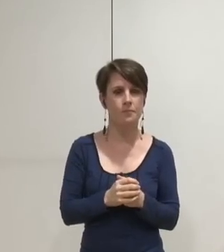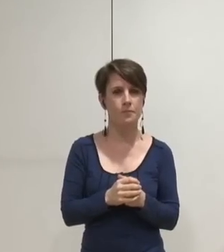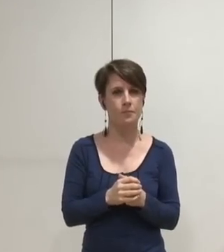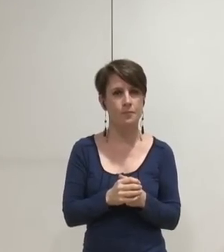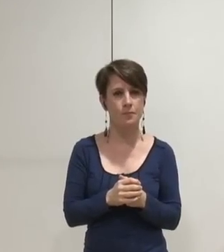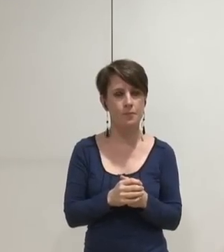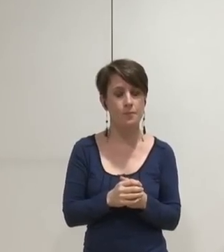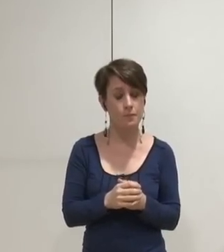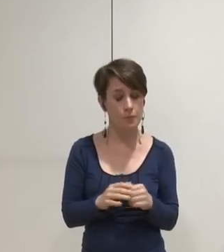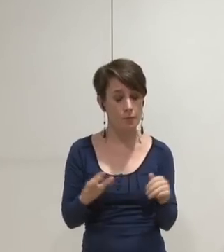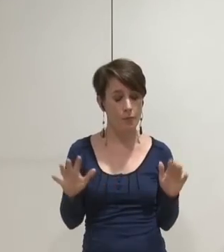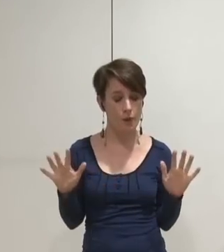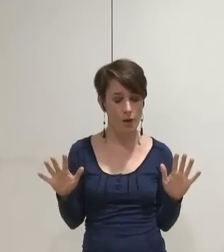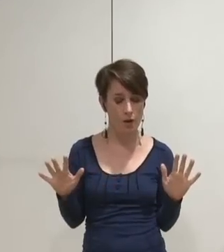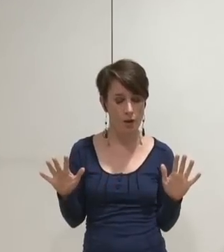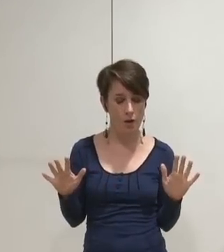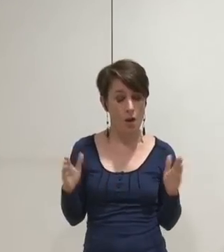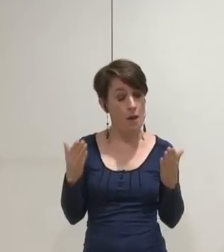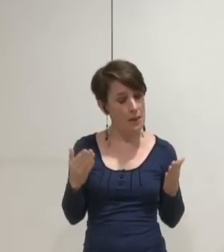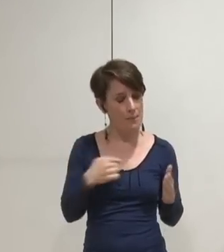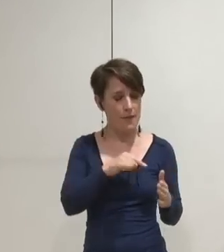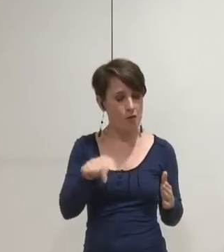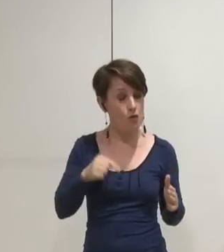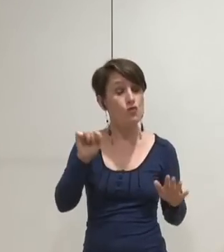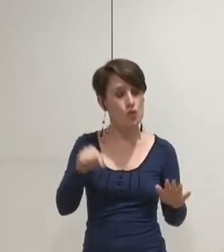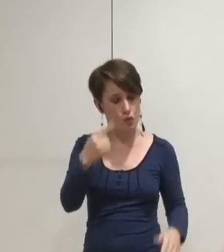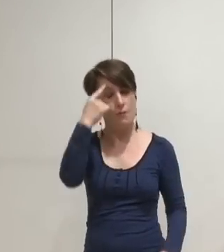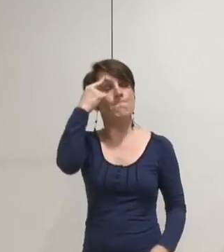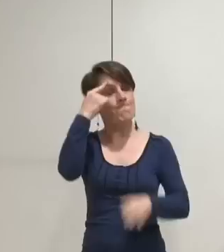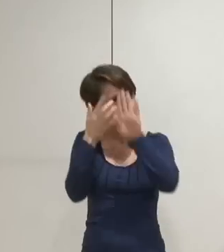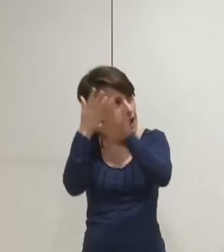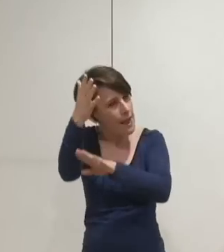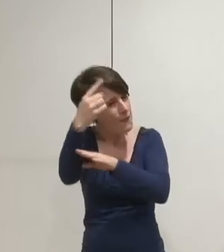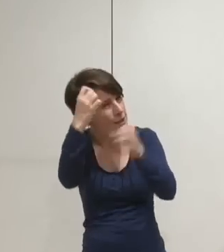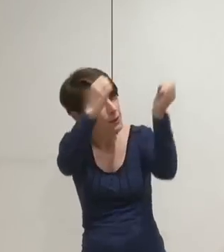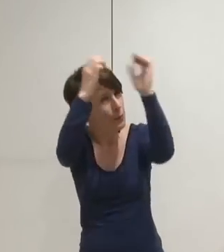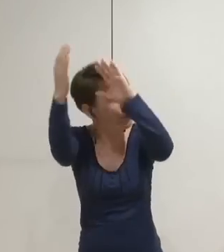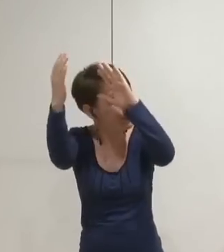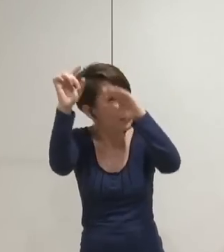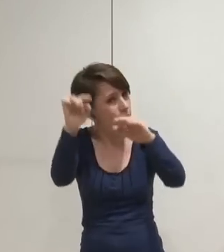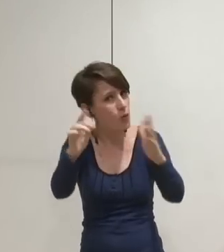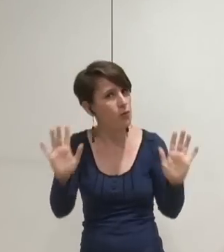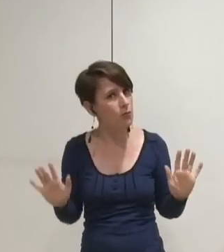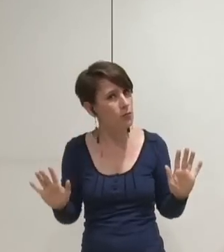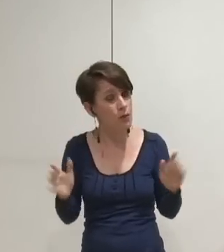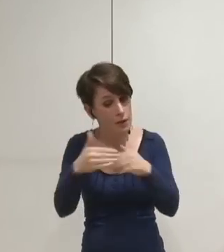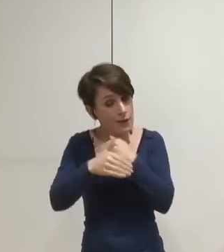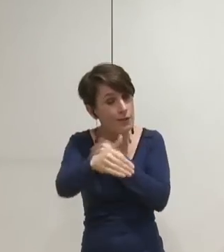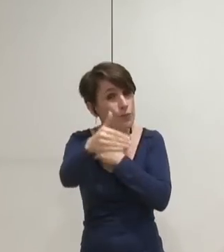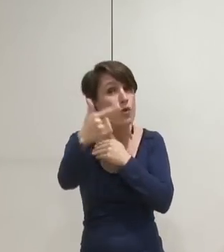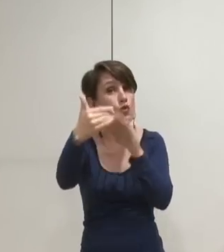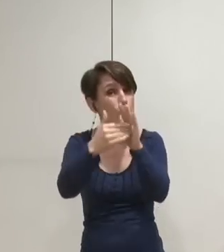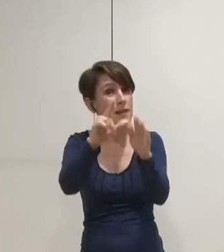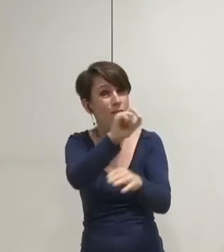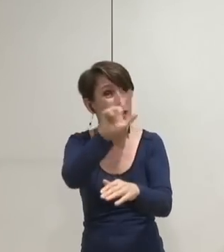réaliser nous devons donc nous projeter vers l'avenir c'est-à-dire de réaliser d'ici 2023 le plan